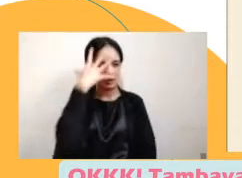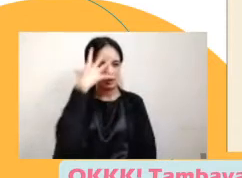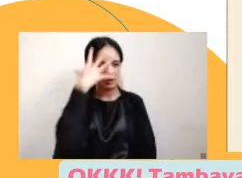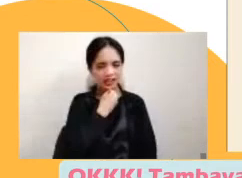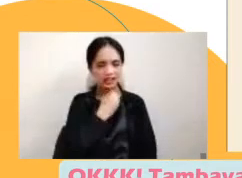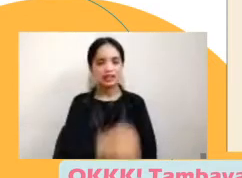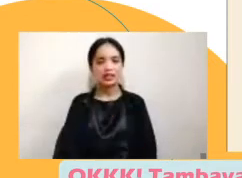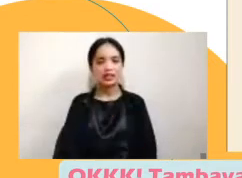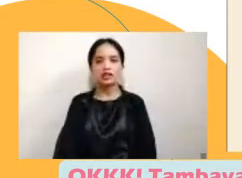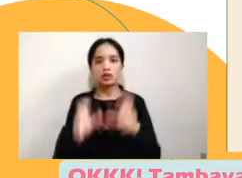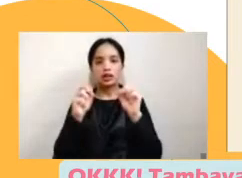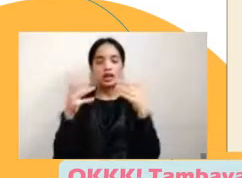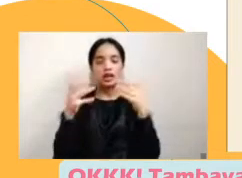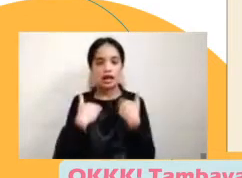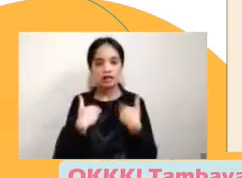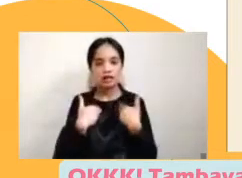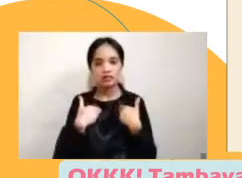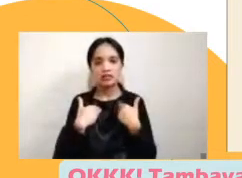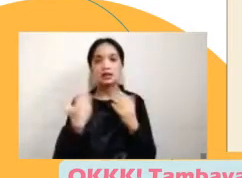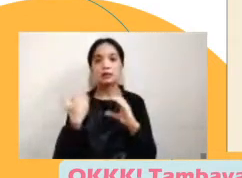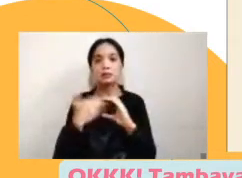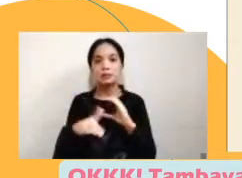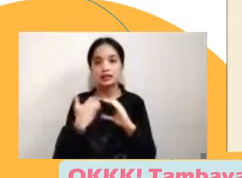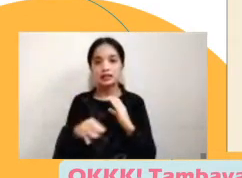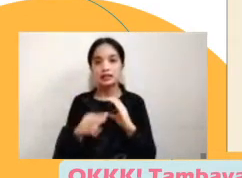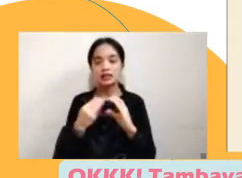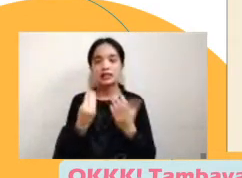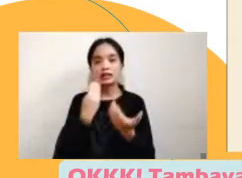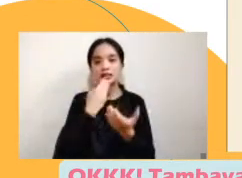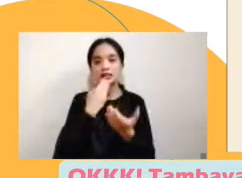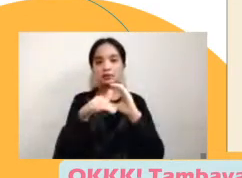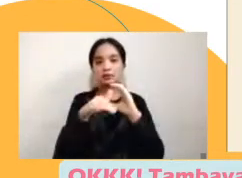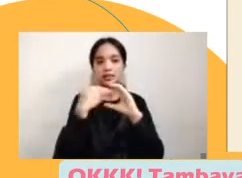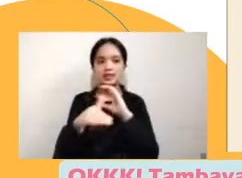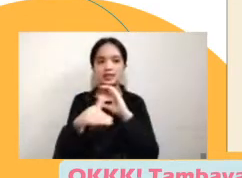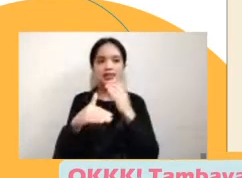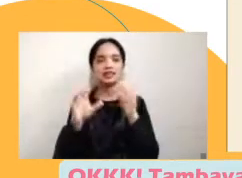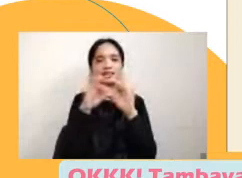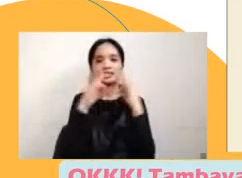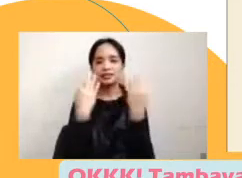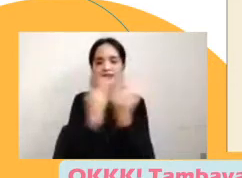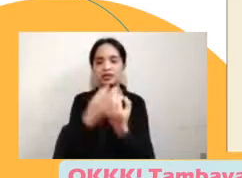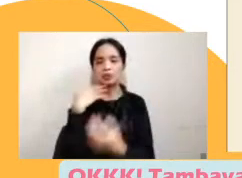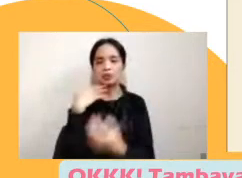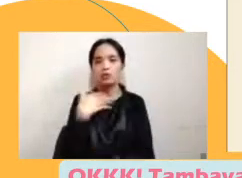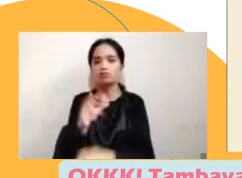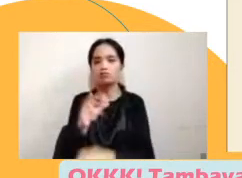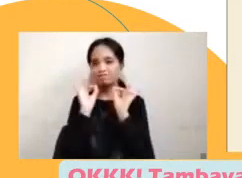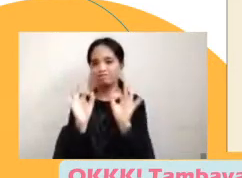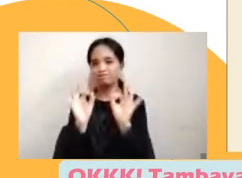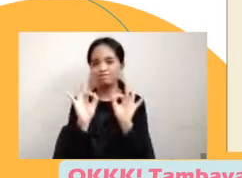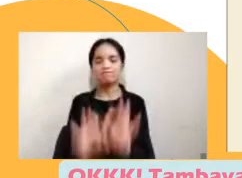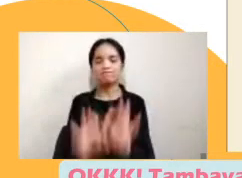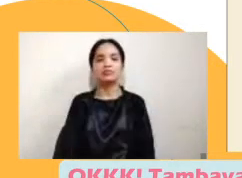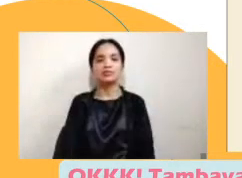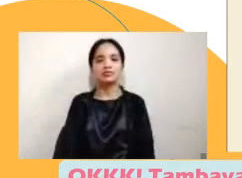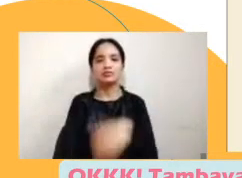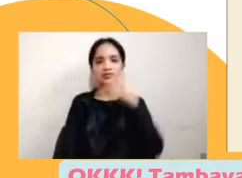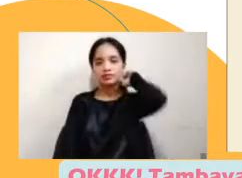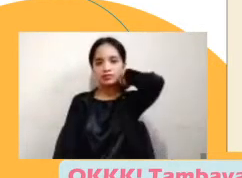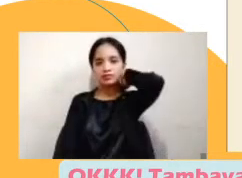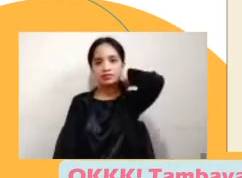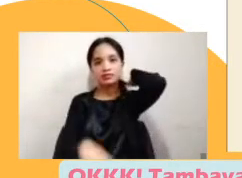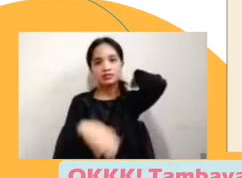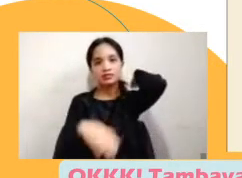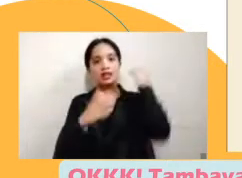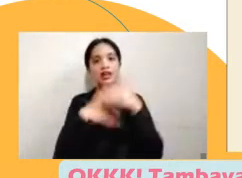okay. So, meron ding nagme-message na mismo sa kanilang mga mahal sa buhay. Ayan, very good. At higit sa lahat, katambayers,